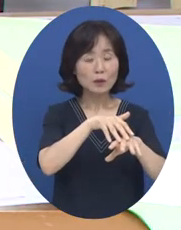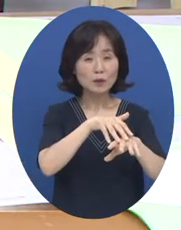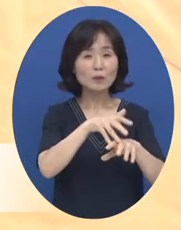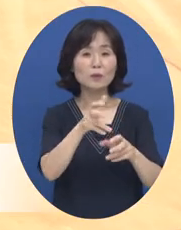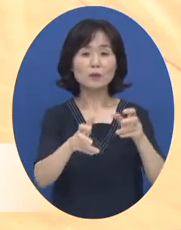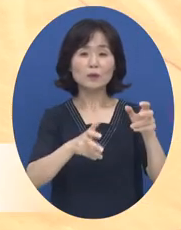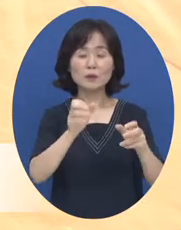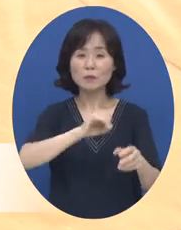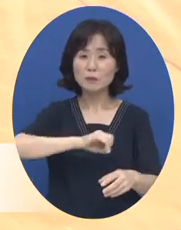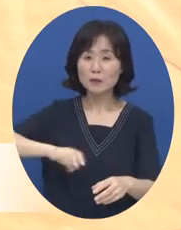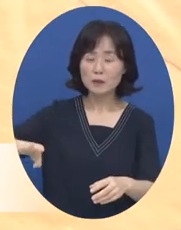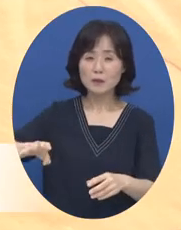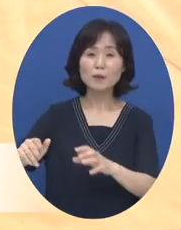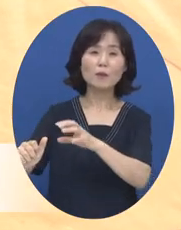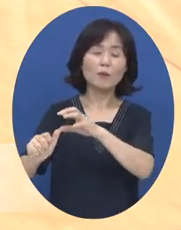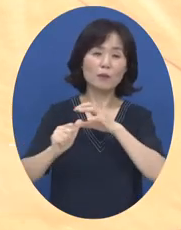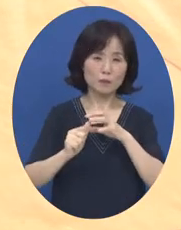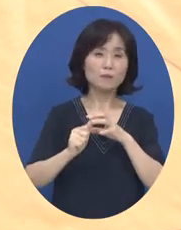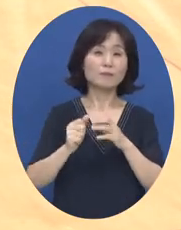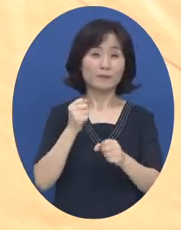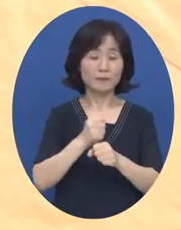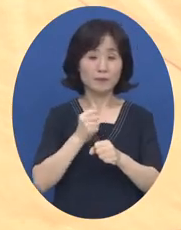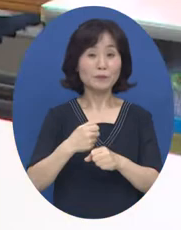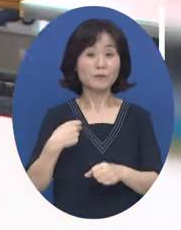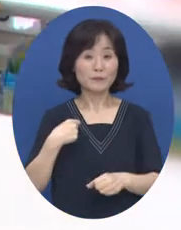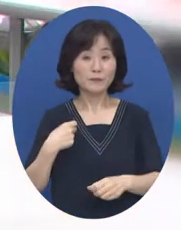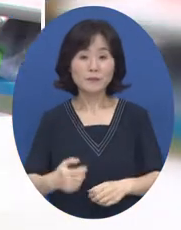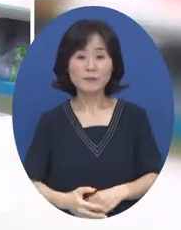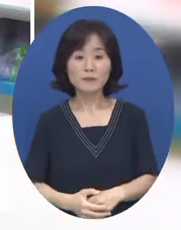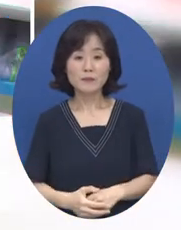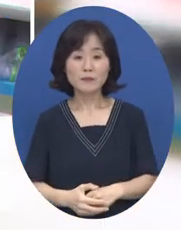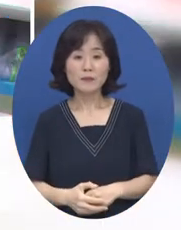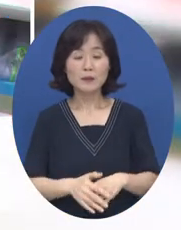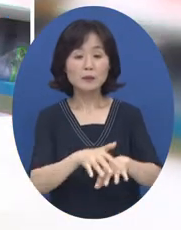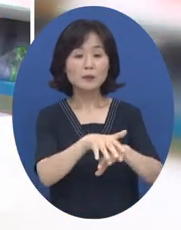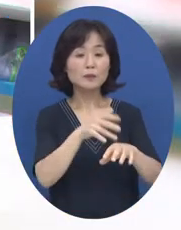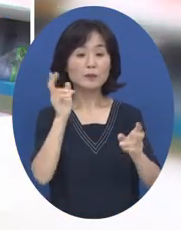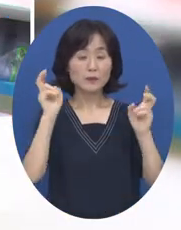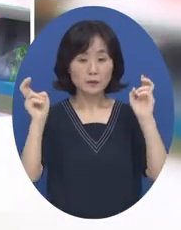나오는 자투리 천을 이용해 만든 상품입니다. 일단은